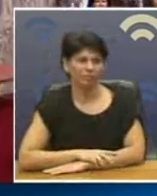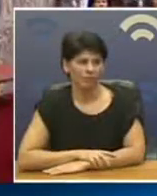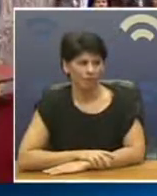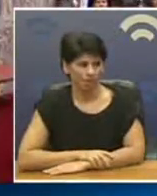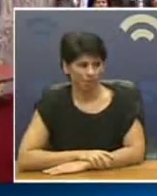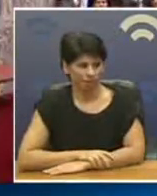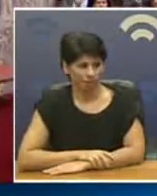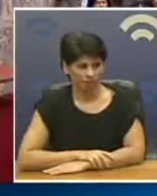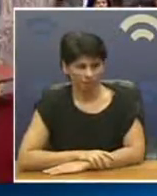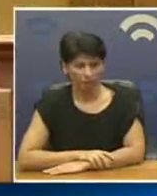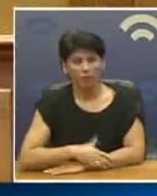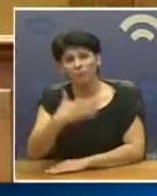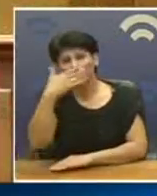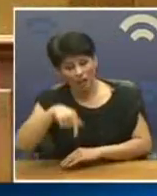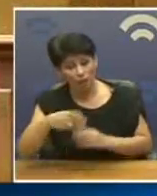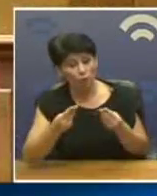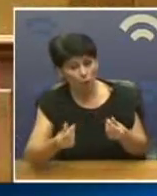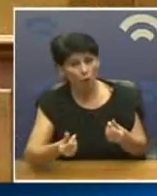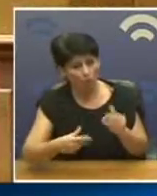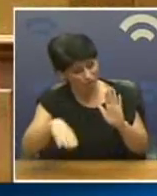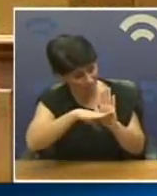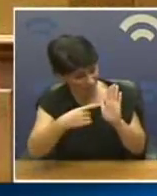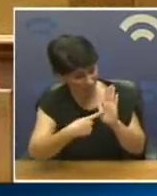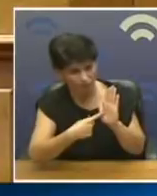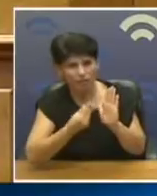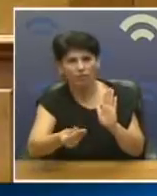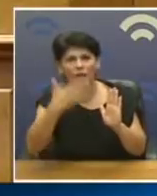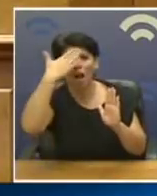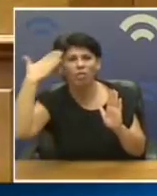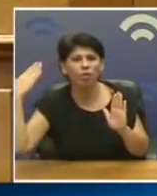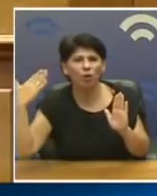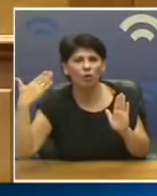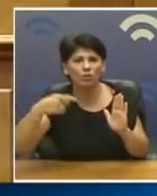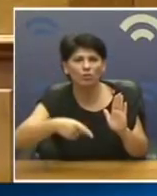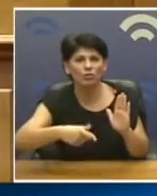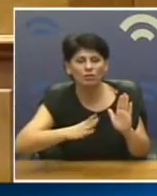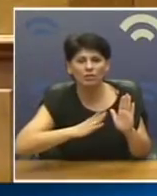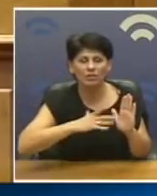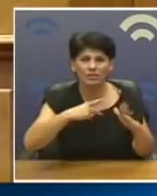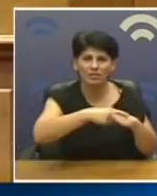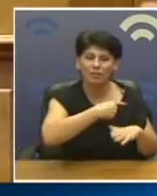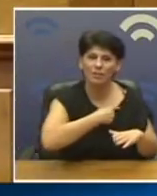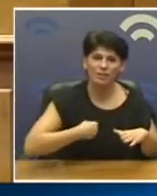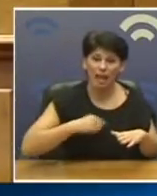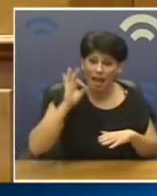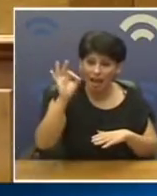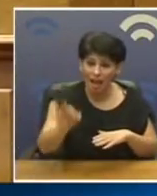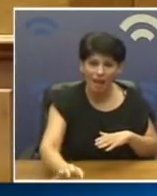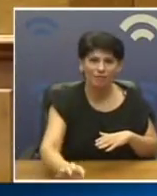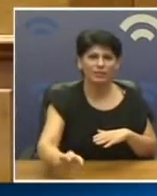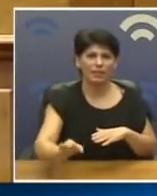Και αθωώνετε νομοθετικά αυτούς οι οποίοι με τα θαλασσοδάνειά τους οδήγησαν τις τράπεζες σε 3